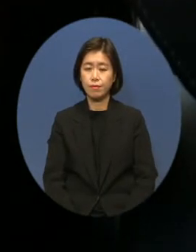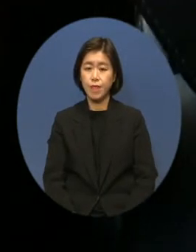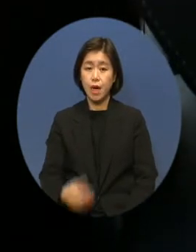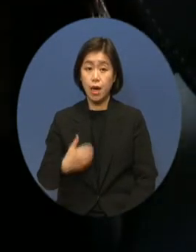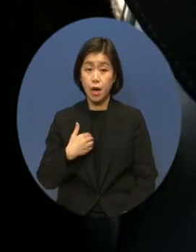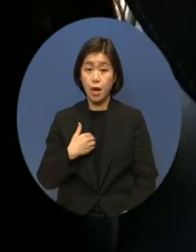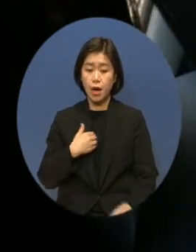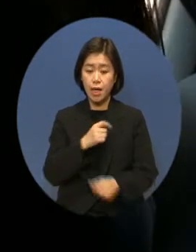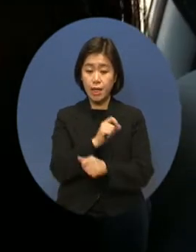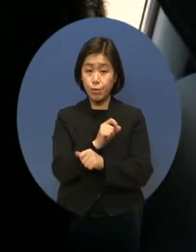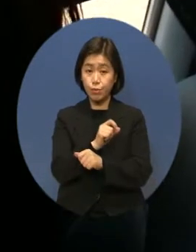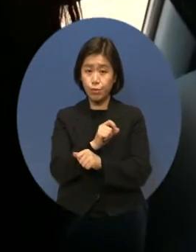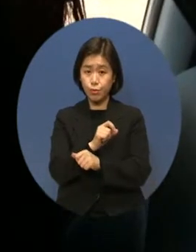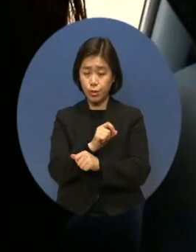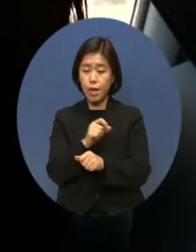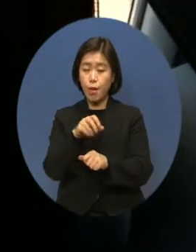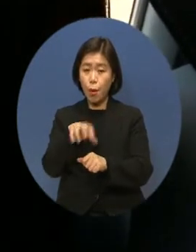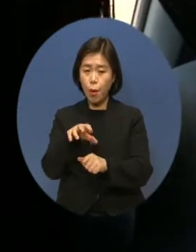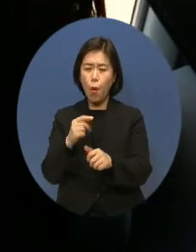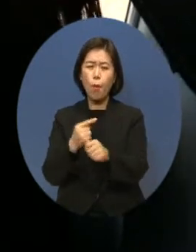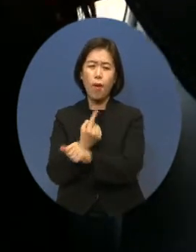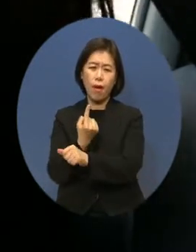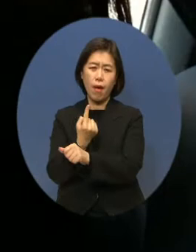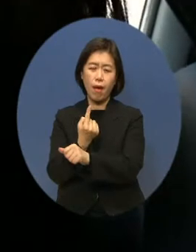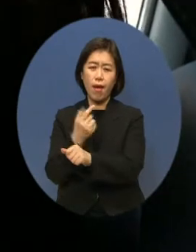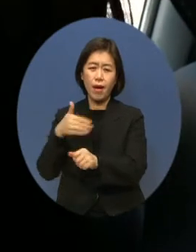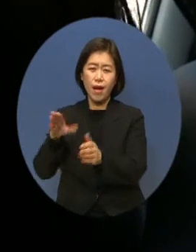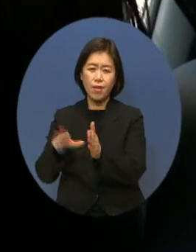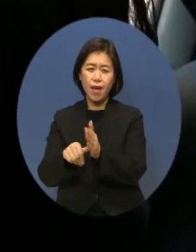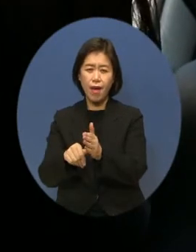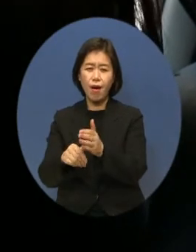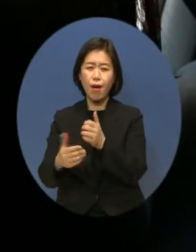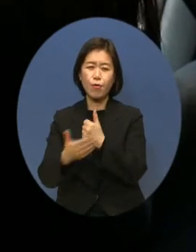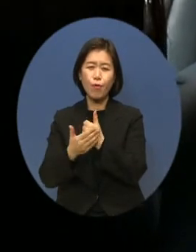외부 지원팀이라고 저희 남편이에요.